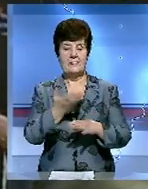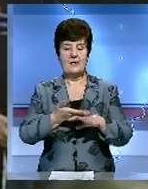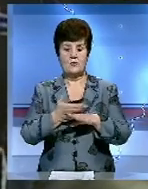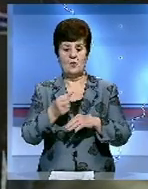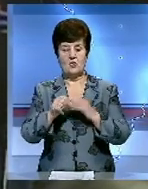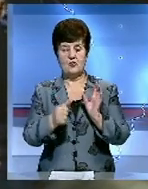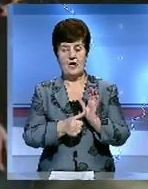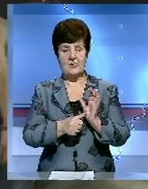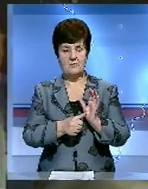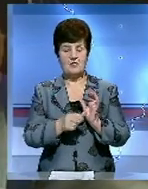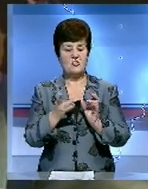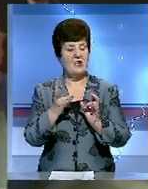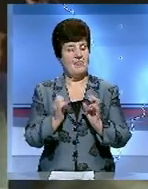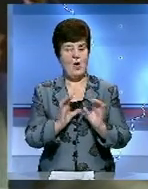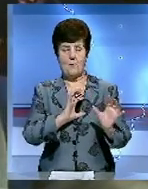încă neprotejat.